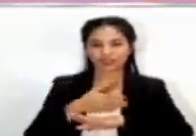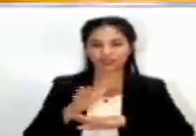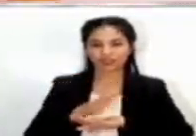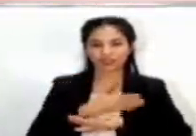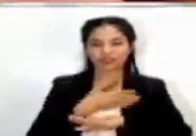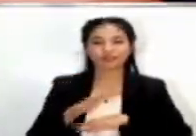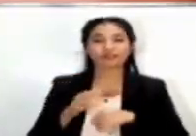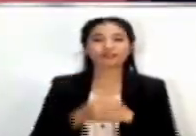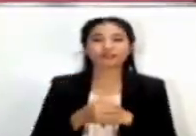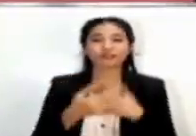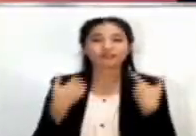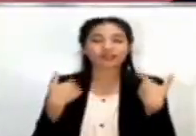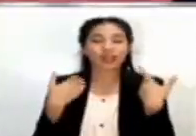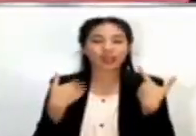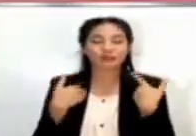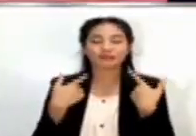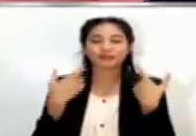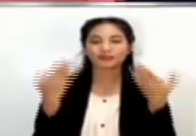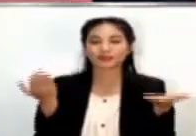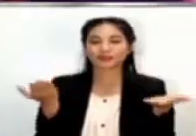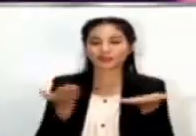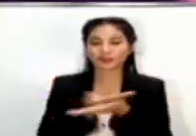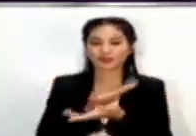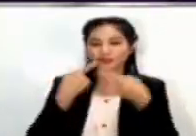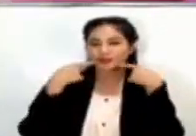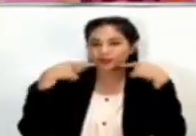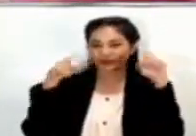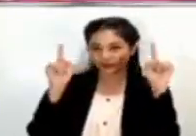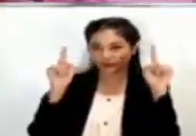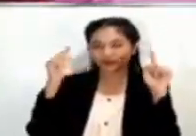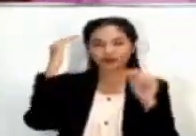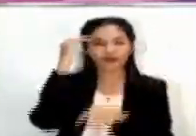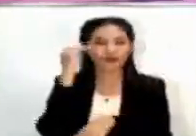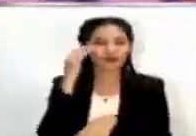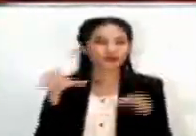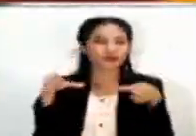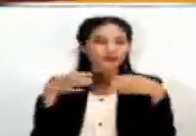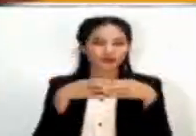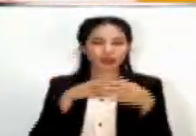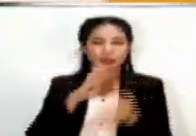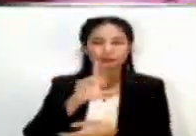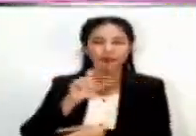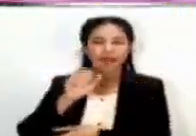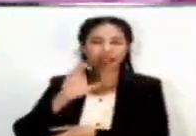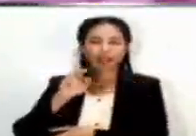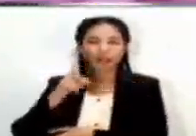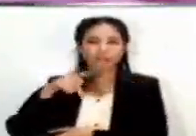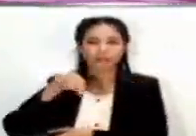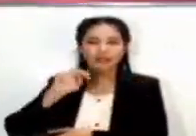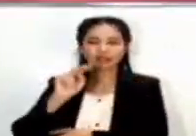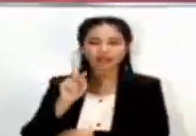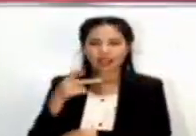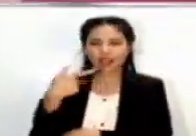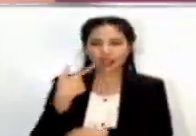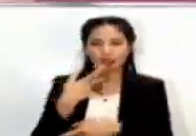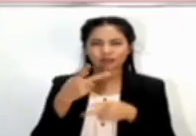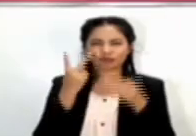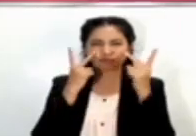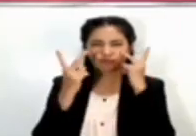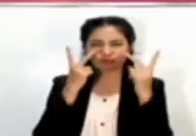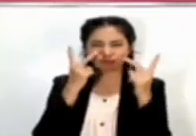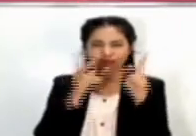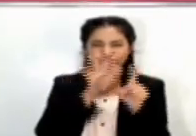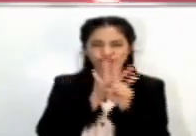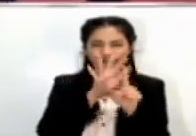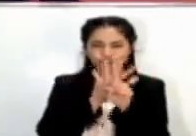panibagong milestone ng K-pop girl group na Blackpink. Mahigit 1 billion views na sa YouTube ang music video ng kanta nilang As